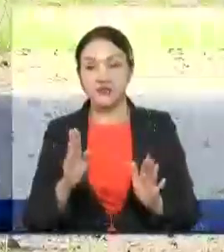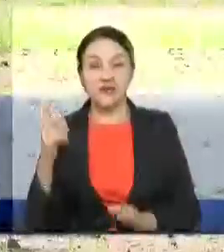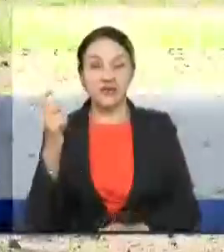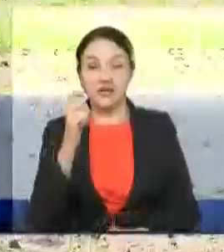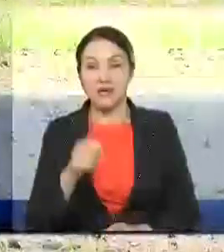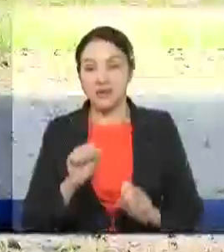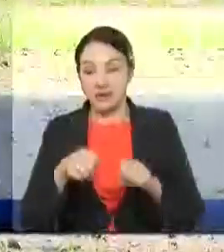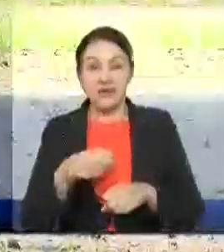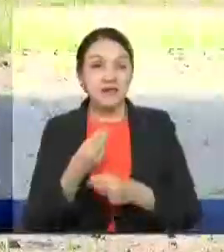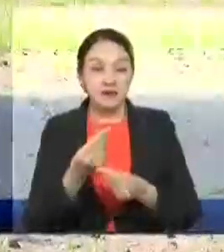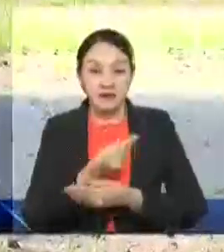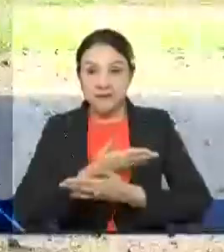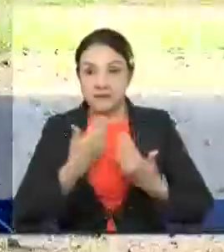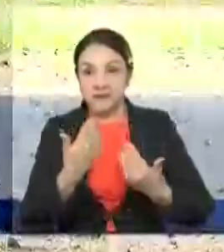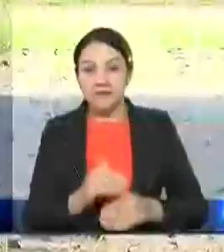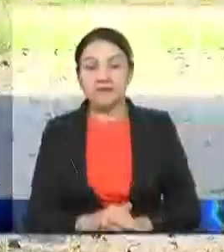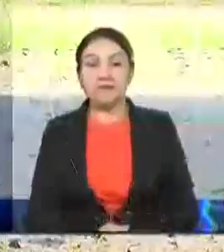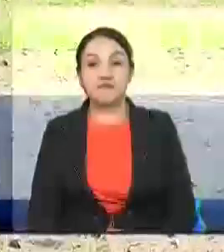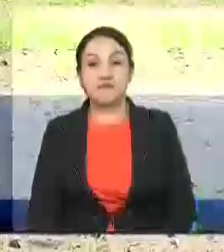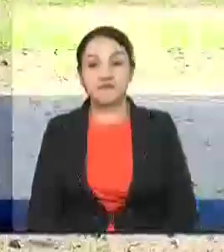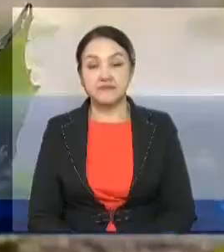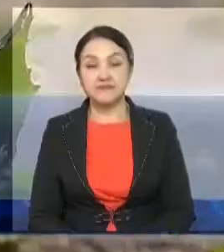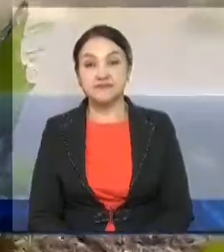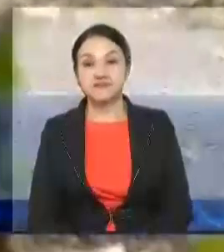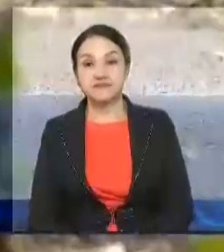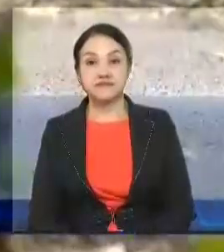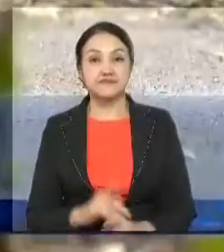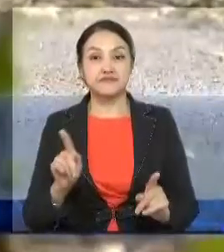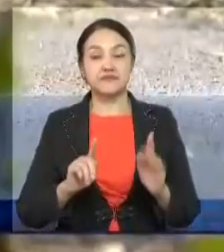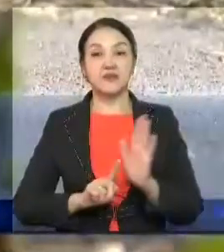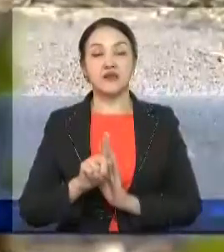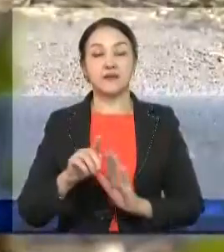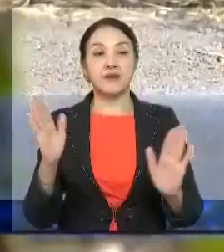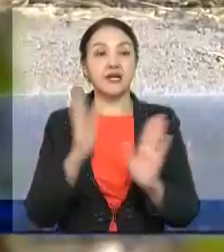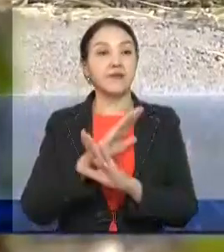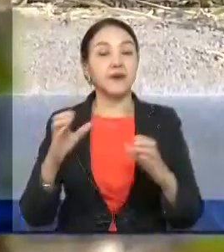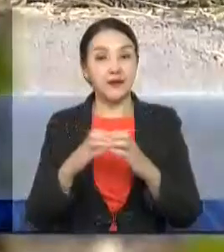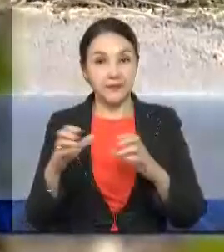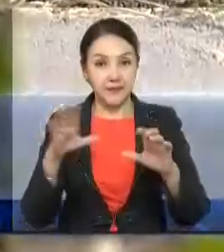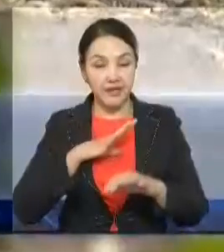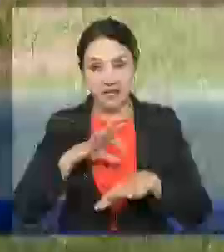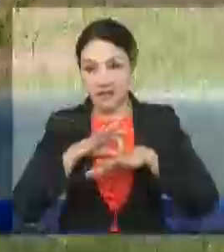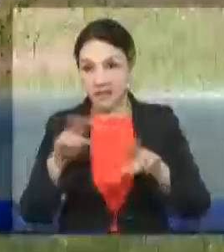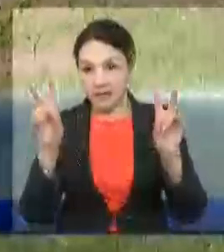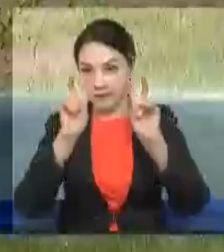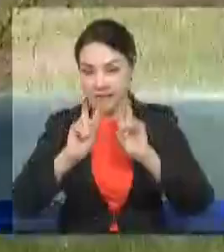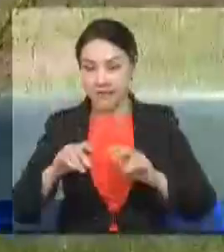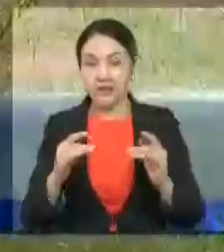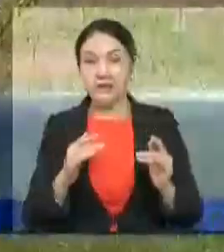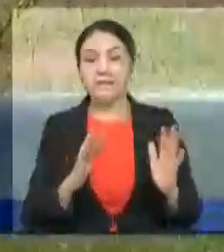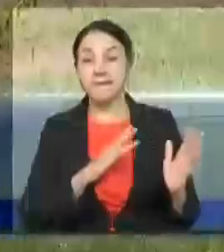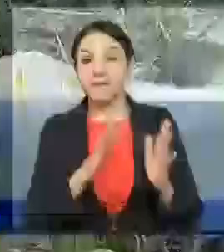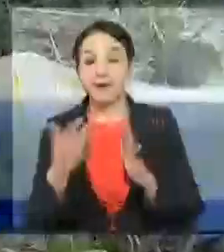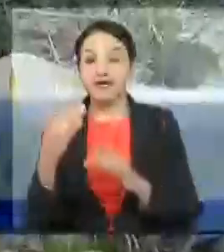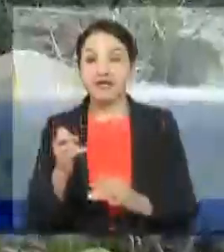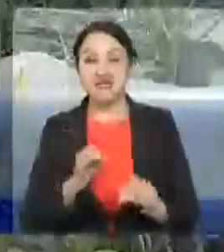не выделяются средства на их благоустройство и обслуживание. Отметим, что с начала эко-мониторинга были проверены парки и скверы в